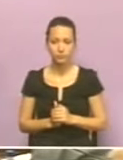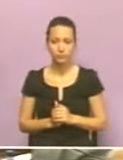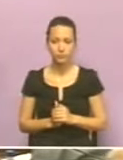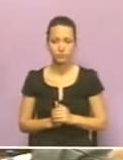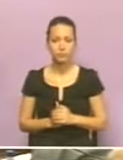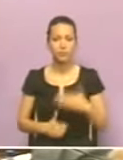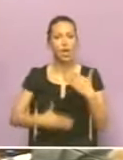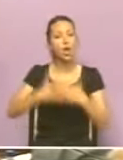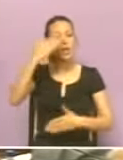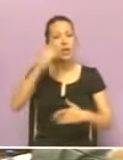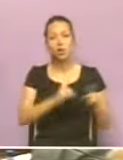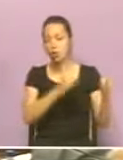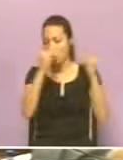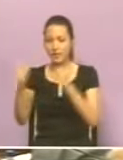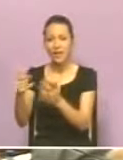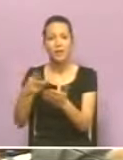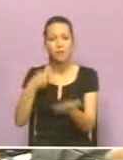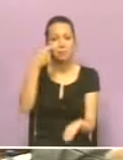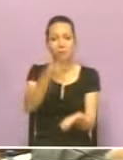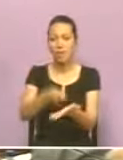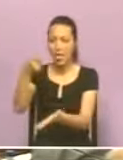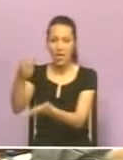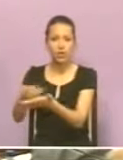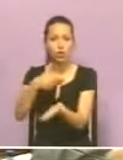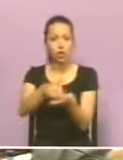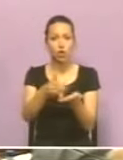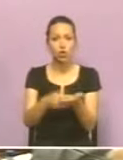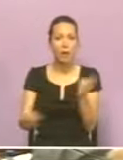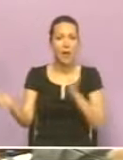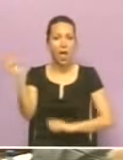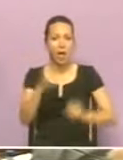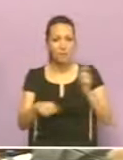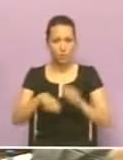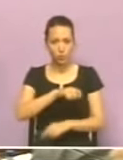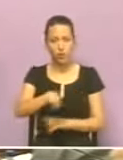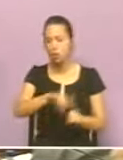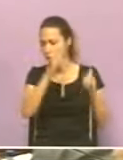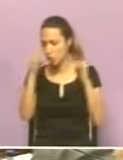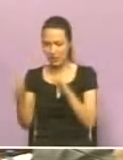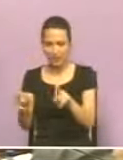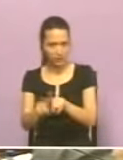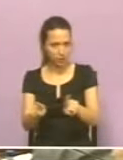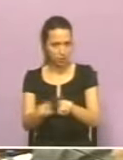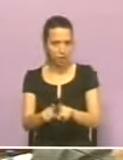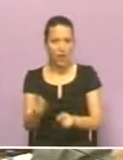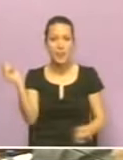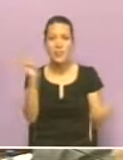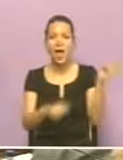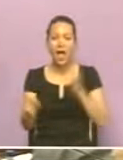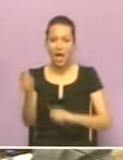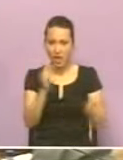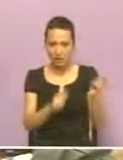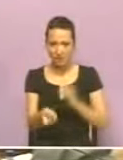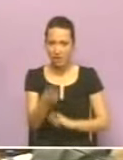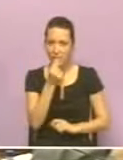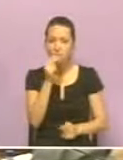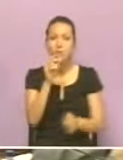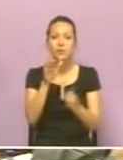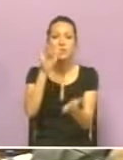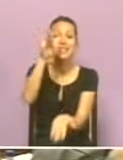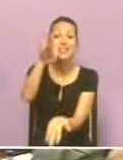Grad je i do sada plaćao troškove nabavke u kuhinji, tako će biti i do sada. Dakle, nabavka hrane će biti centralizowana, i to sam u